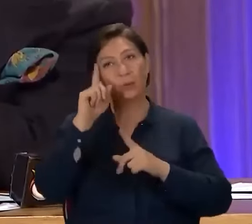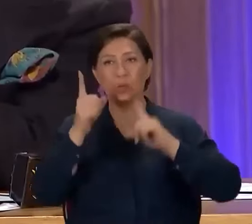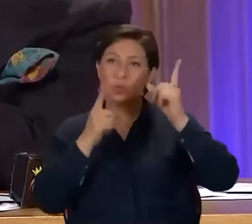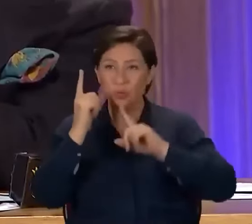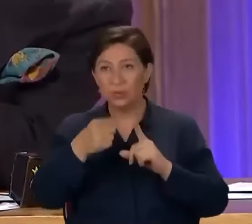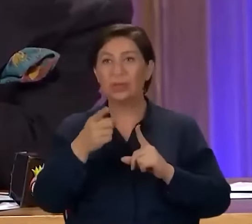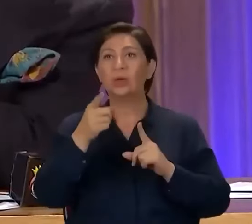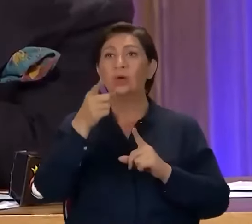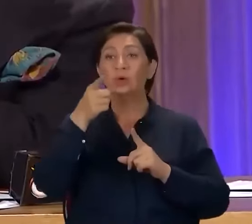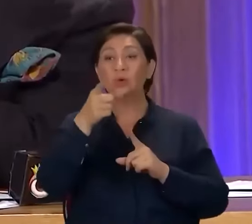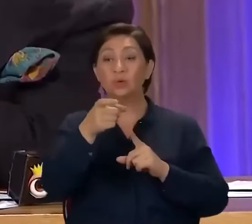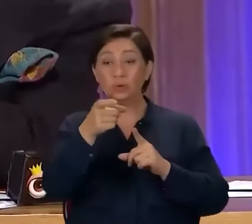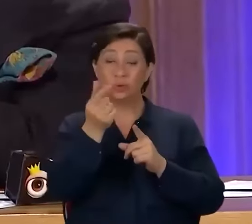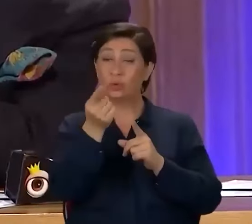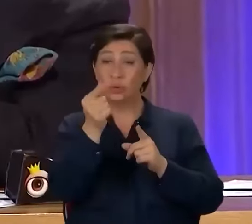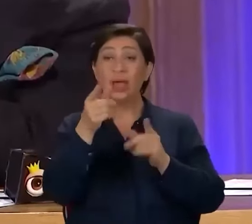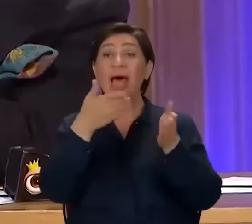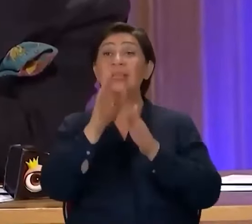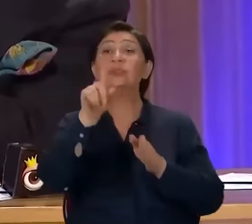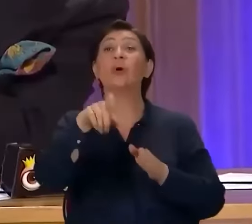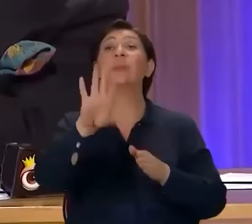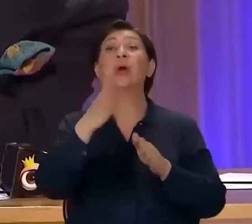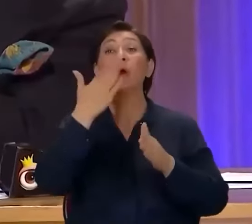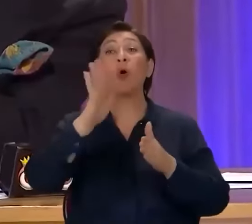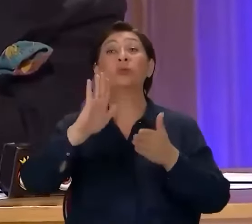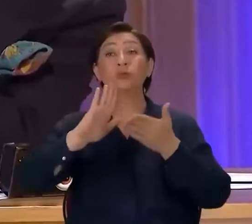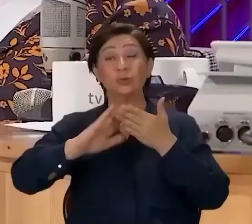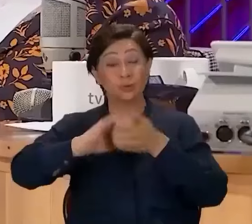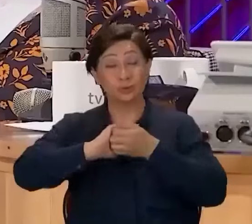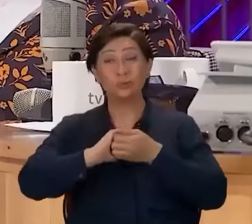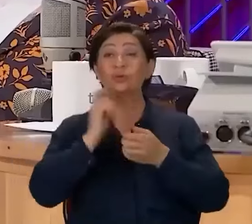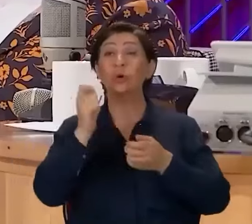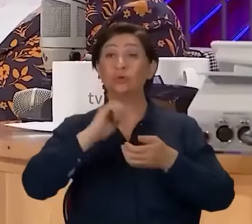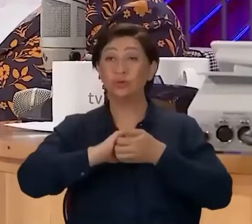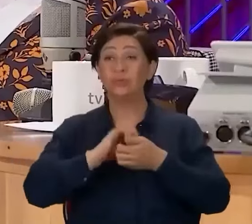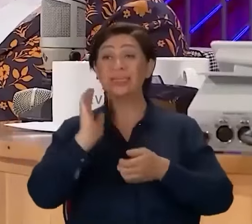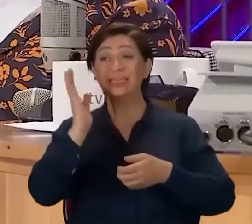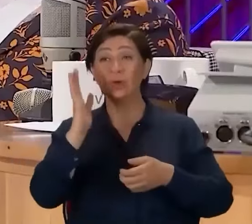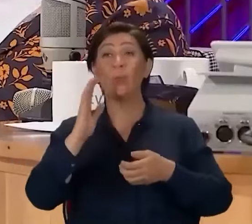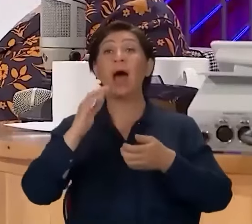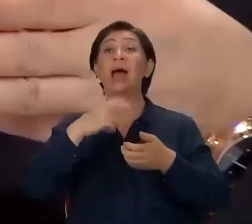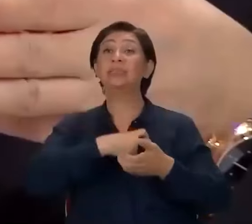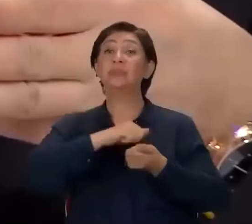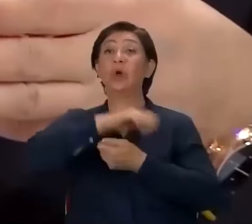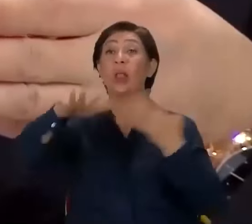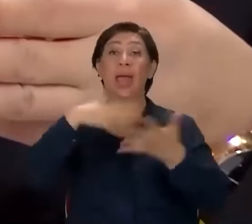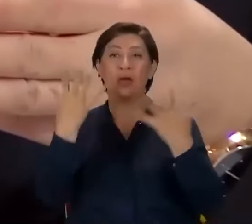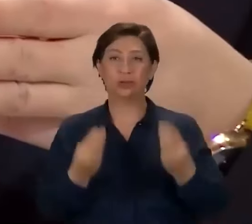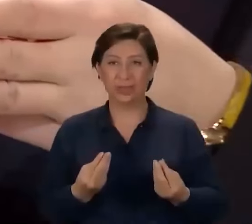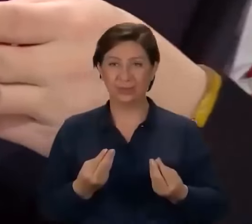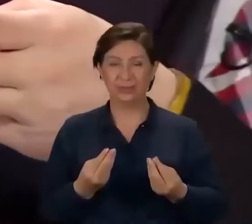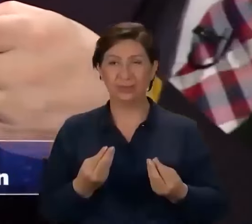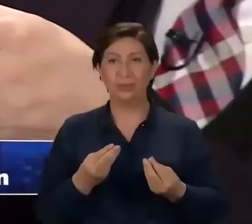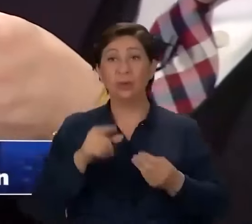Kurası, Kurşun Adres Sormaz Ki, Yok Dostum Zor Dostum, Gidiyorum Aşkımız Olay Olacak.